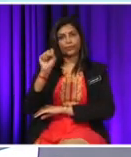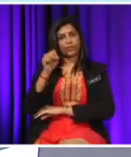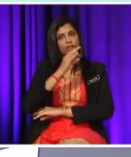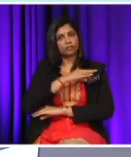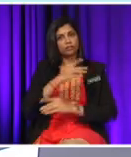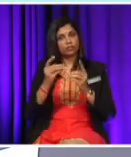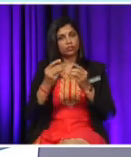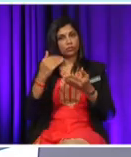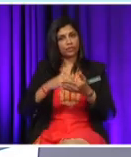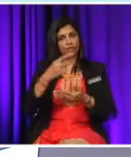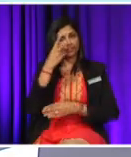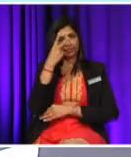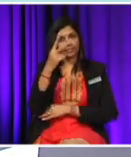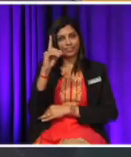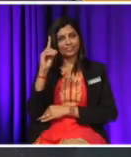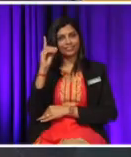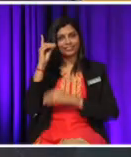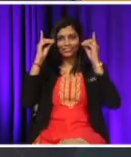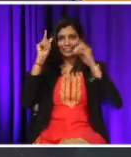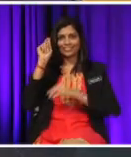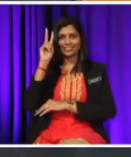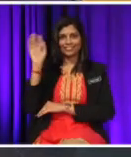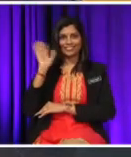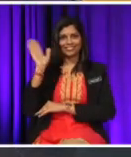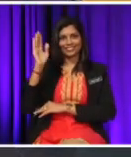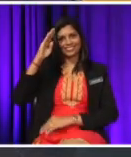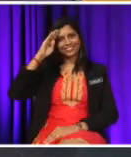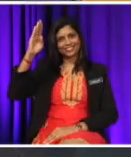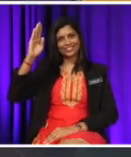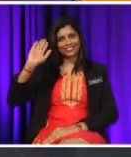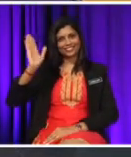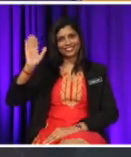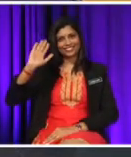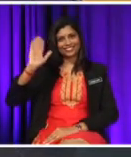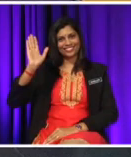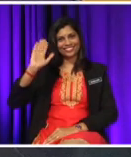berjumpa lagi terus menonton di Net TV KPM saya Assalamualaikum bye bye